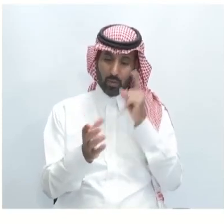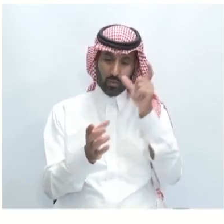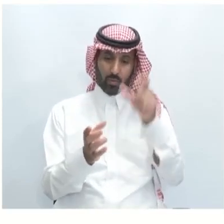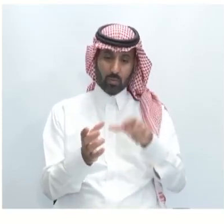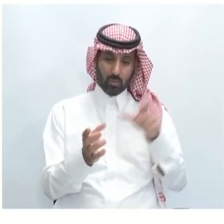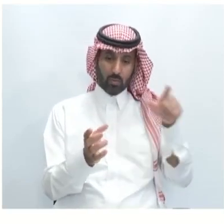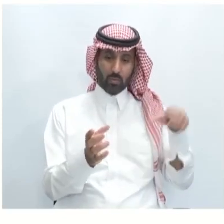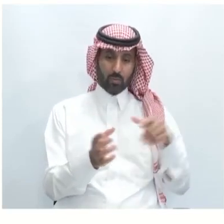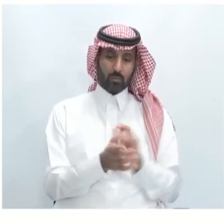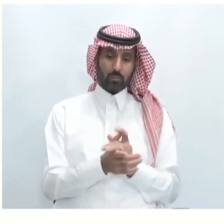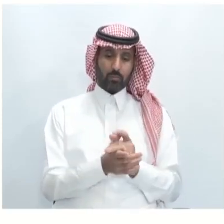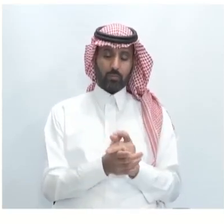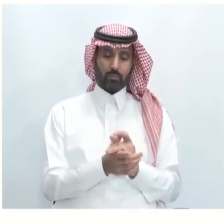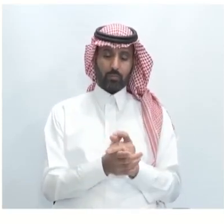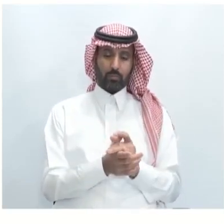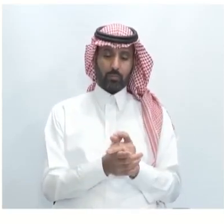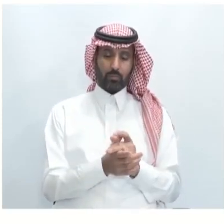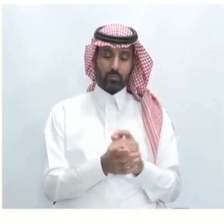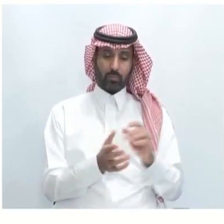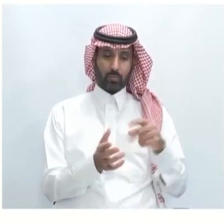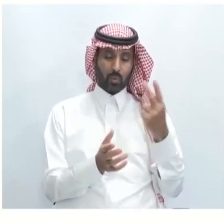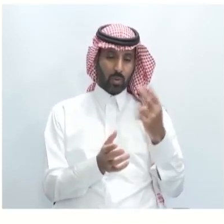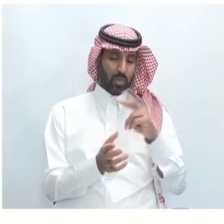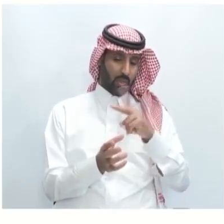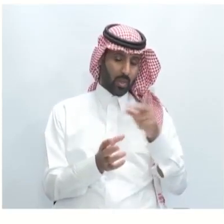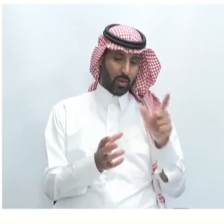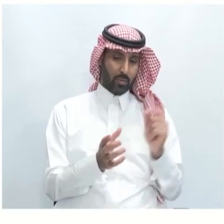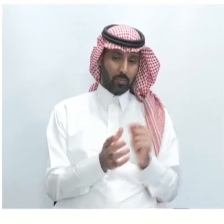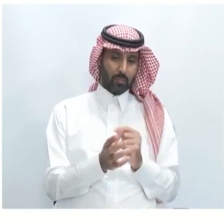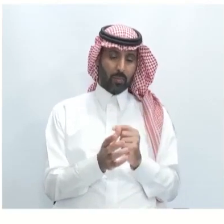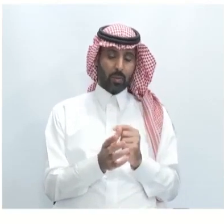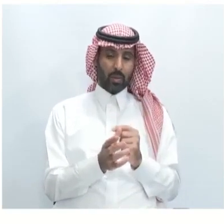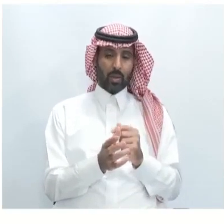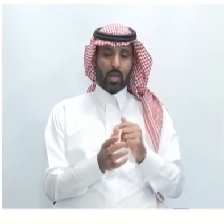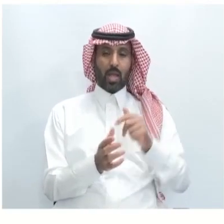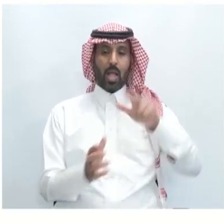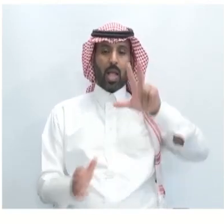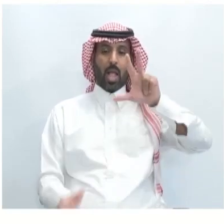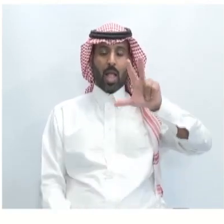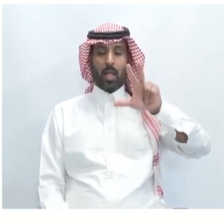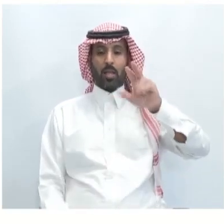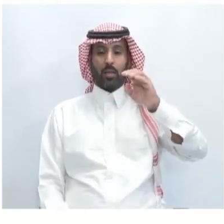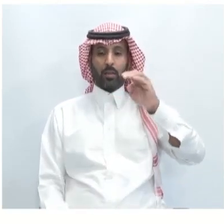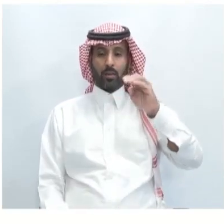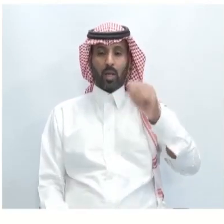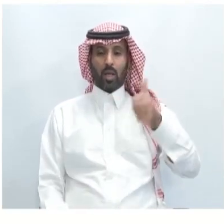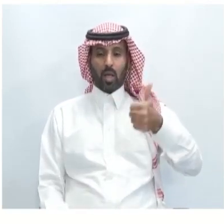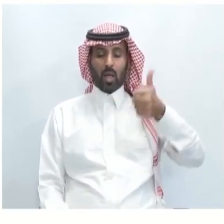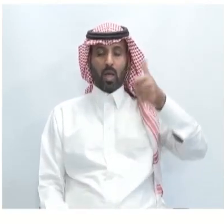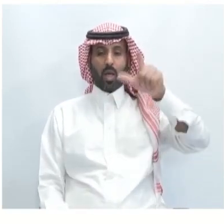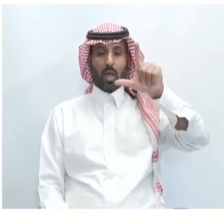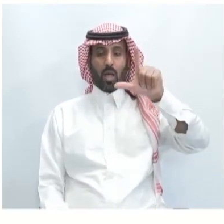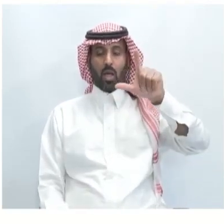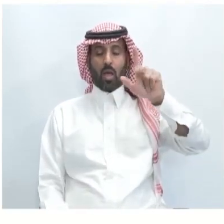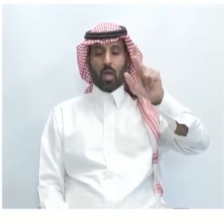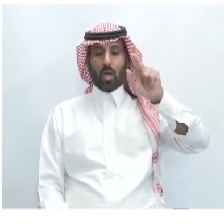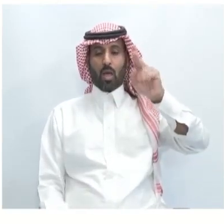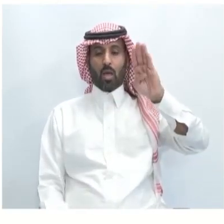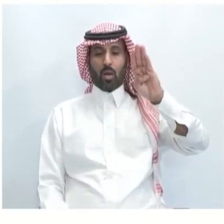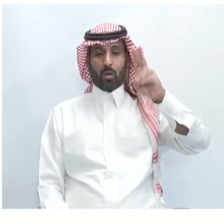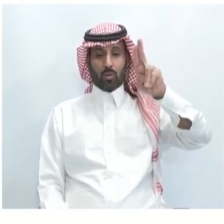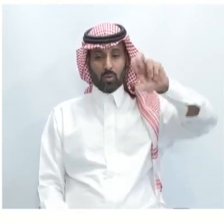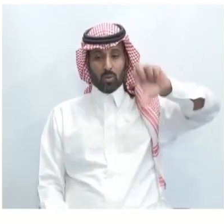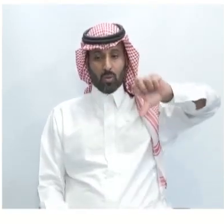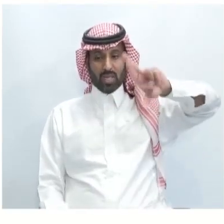الاخرى النوع الثاني هو الجالكتوز ايضا هو سكر احادي هو